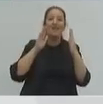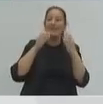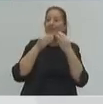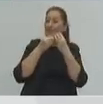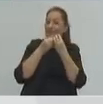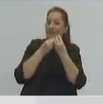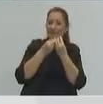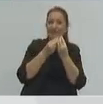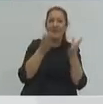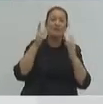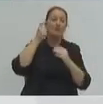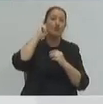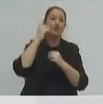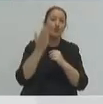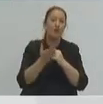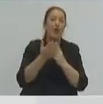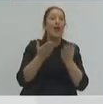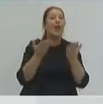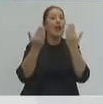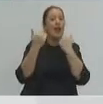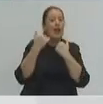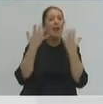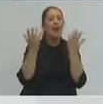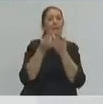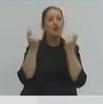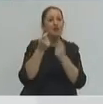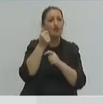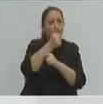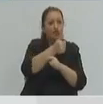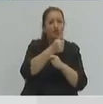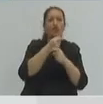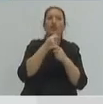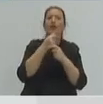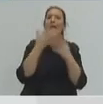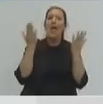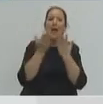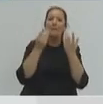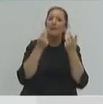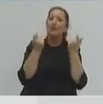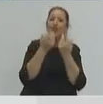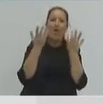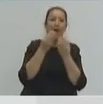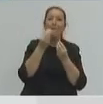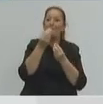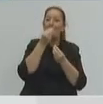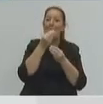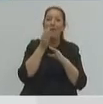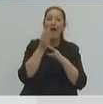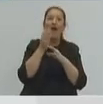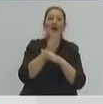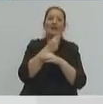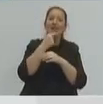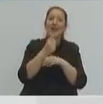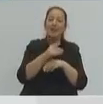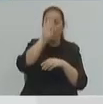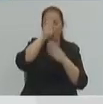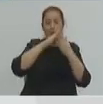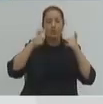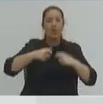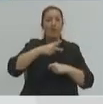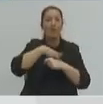düşünüyoruz. Gelin hem istihdam, hem iş, hem aç diyelim, İstanbul Büyükşehir Belediyesi olarak